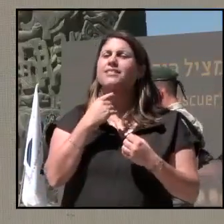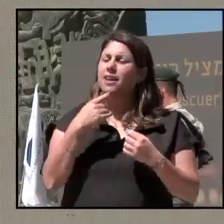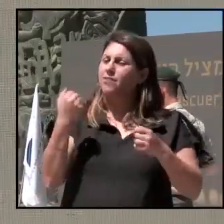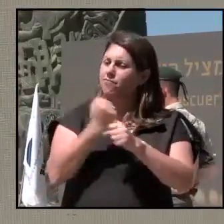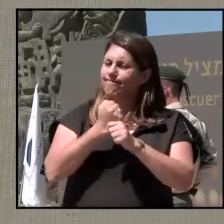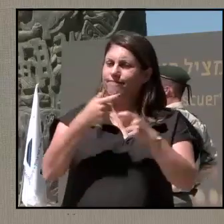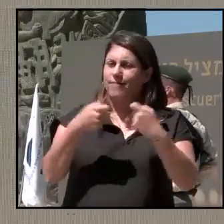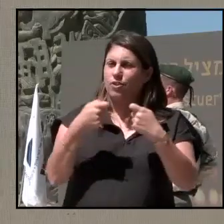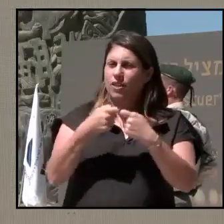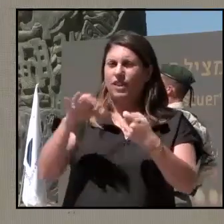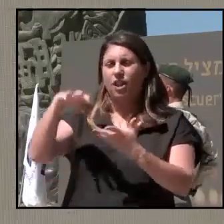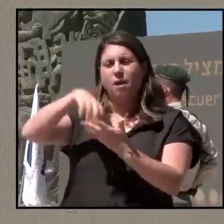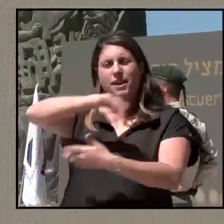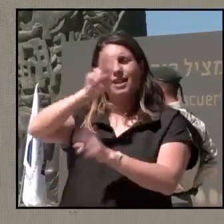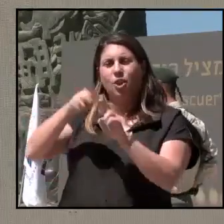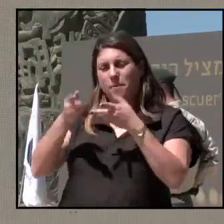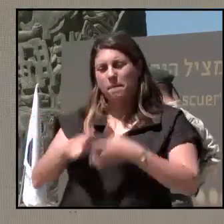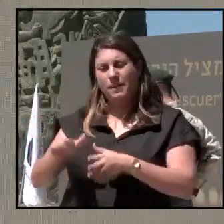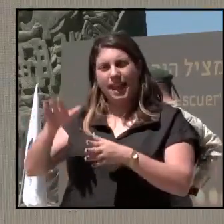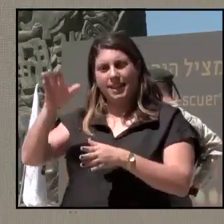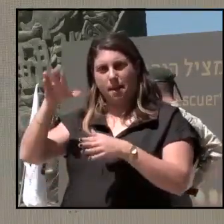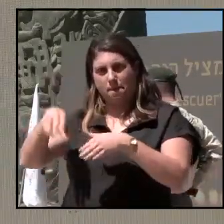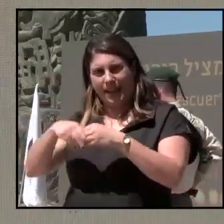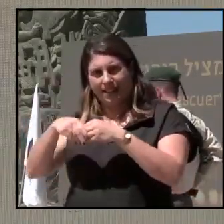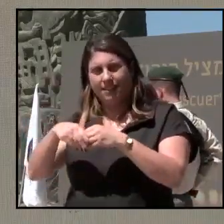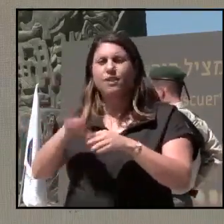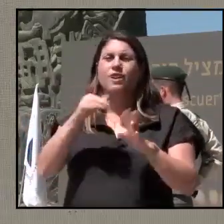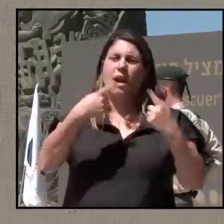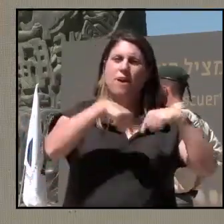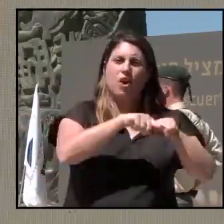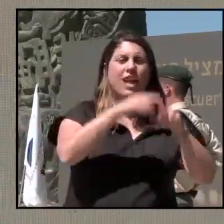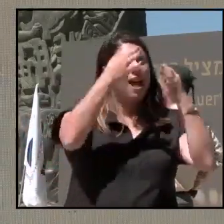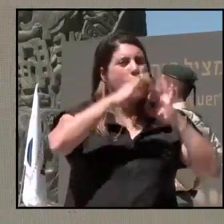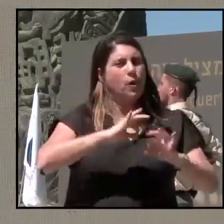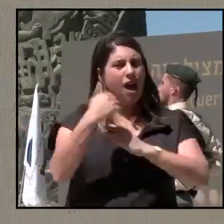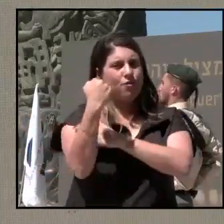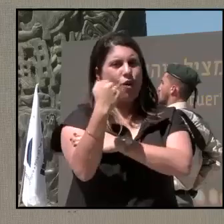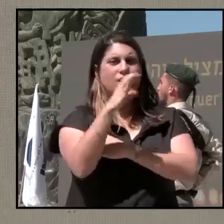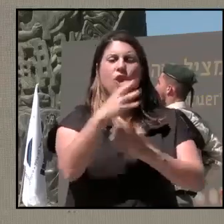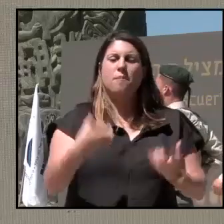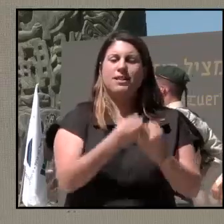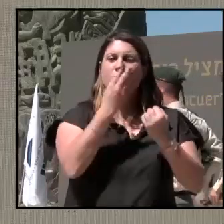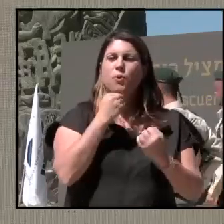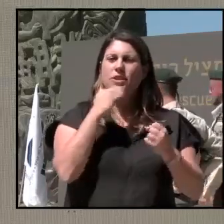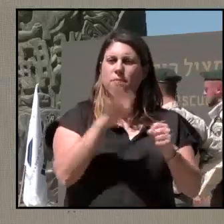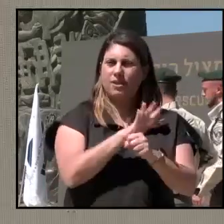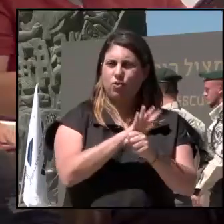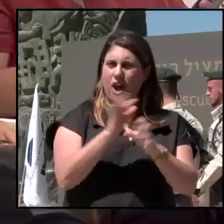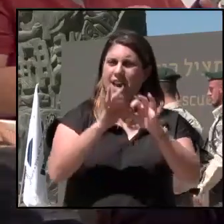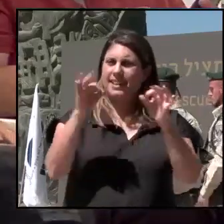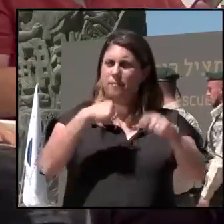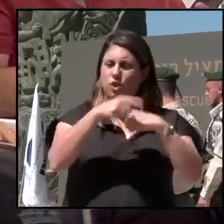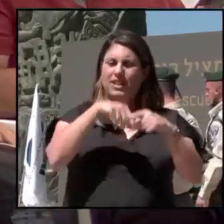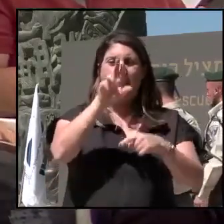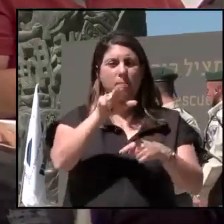של המרכז העולמי של בני ברית והוועדה להוקרת גבורתם של המצילים היהודים בשואה, החלה